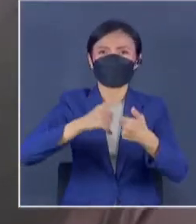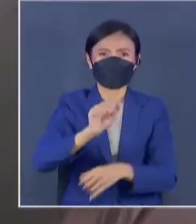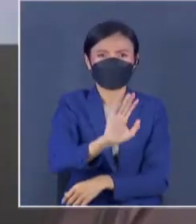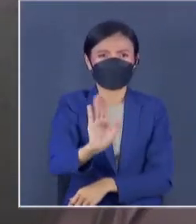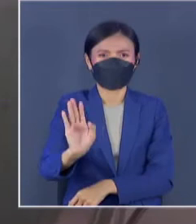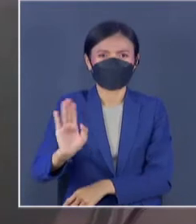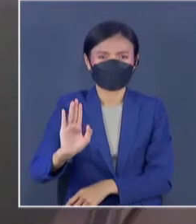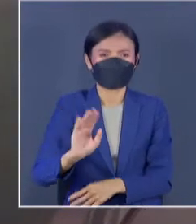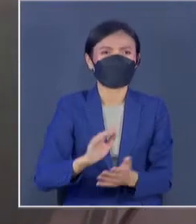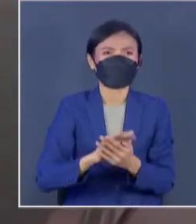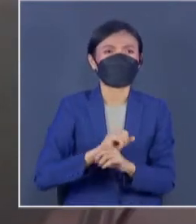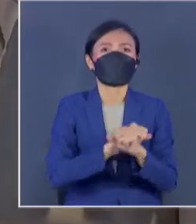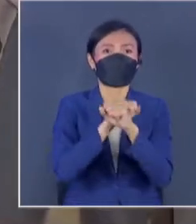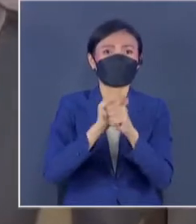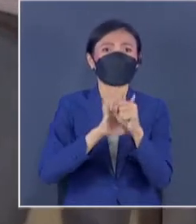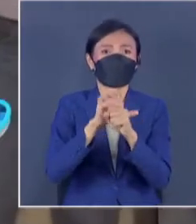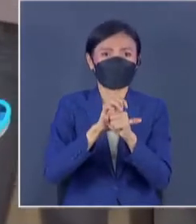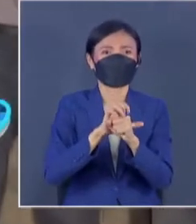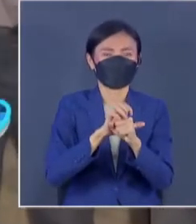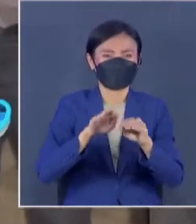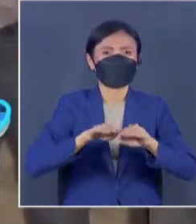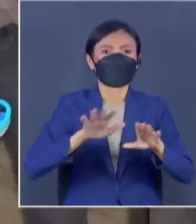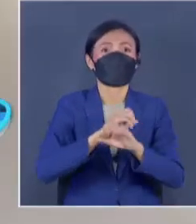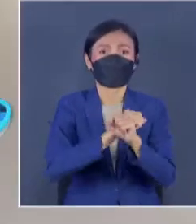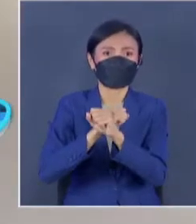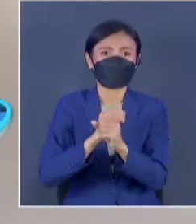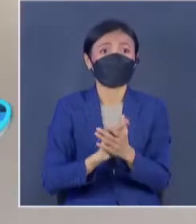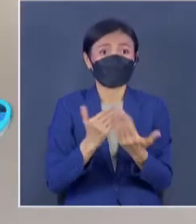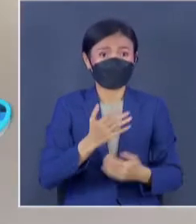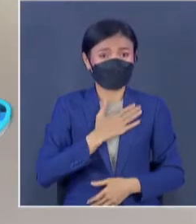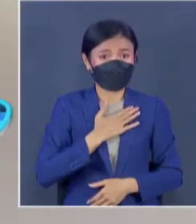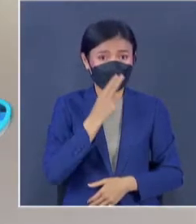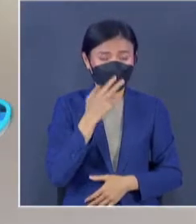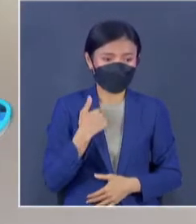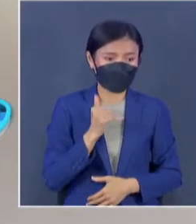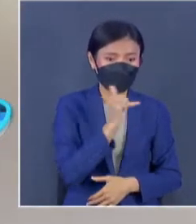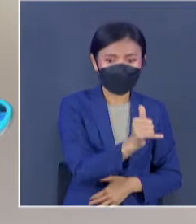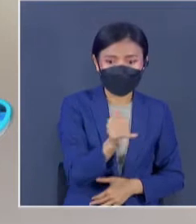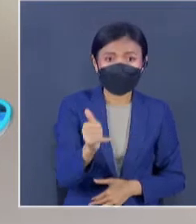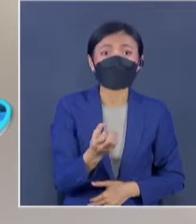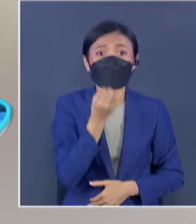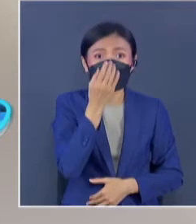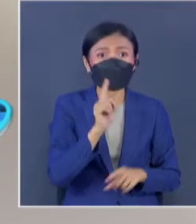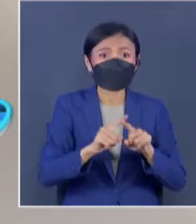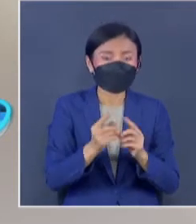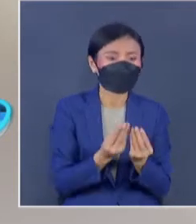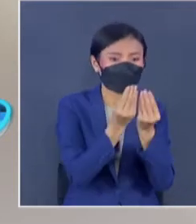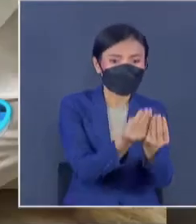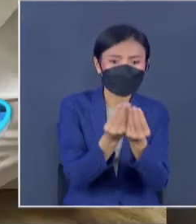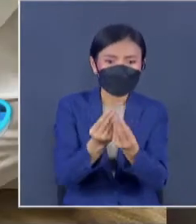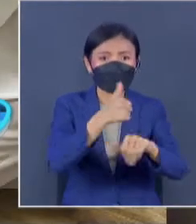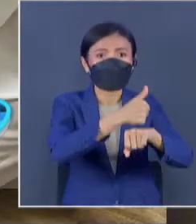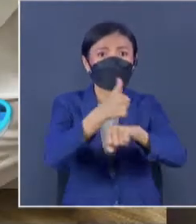หลังจากที่ดีเจชื่อดังมะตูมเตชินนะคะได้เดินสายนำพานดอกไม้เข้าไปขอขมาลาบวชกับผู้ใหญ่ที่เคารพรักในวงการบัน